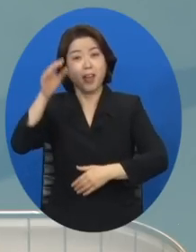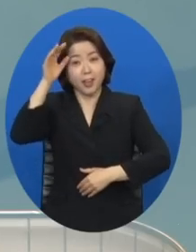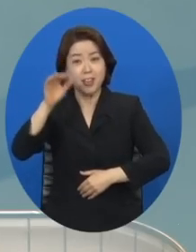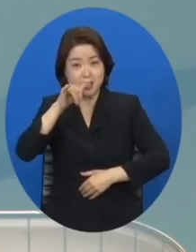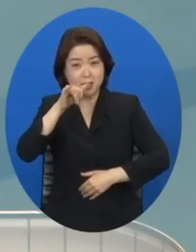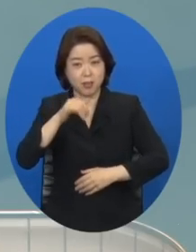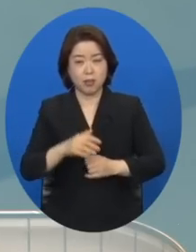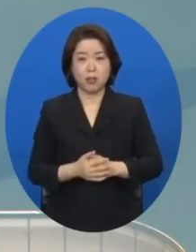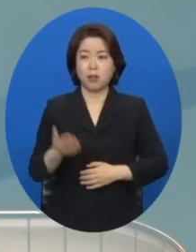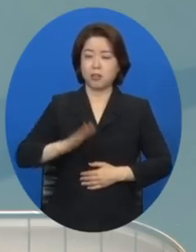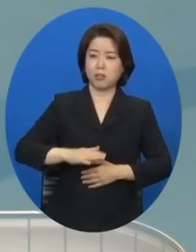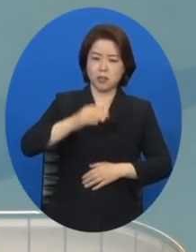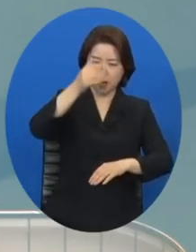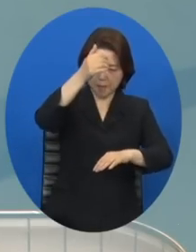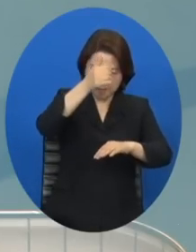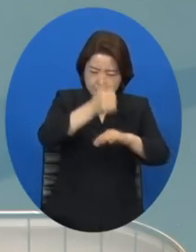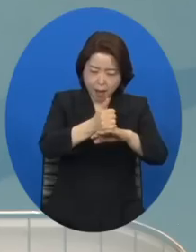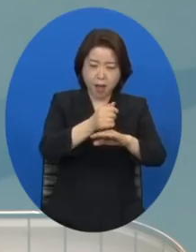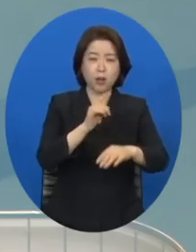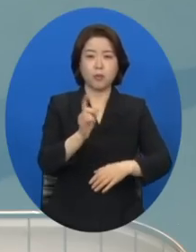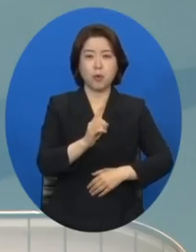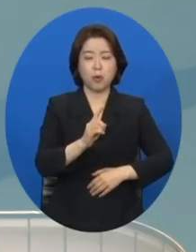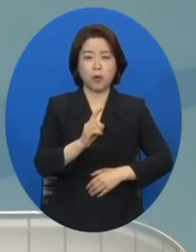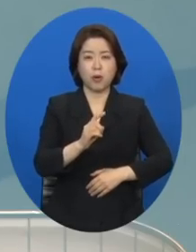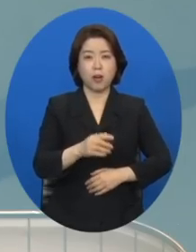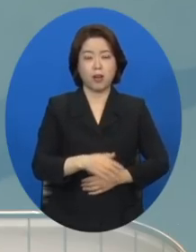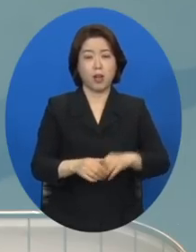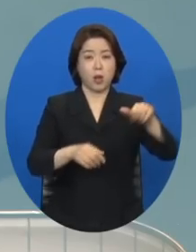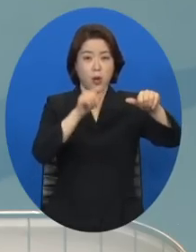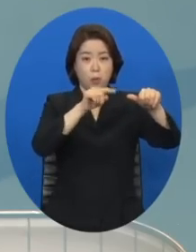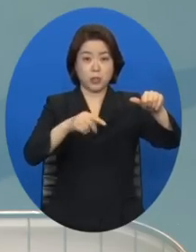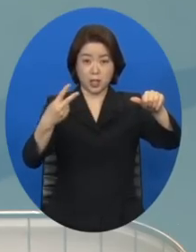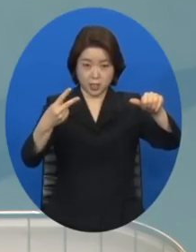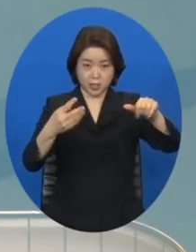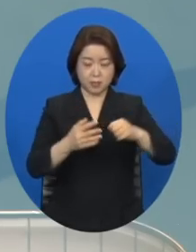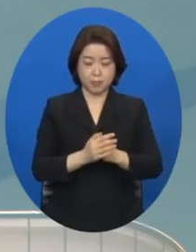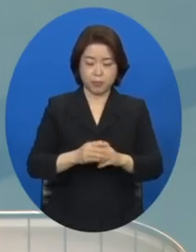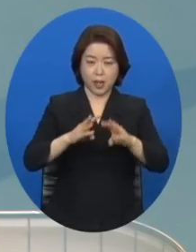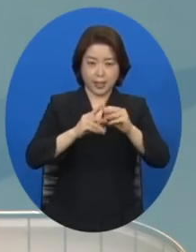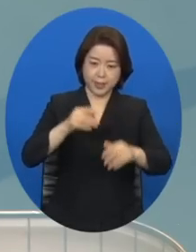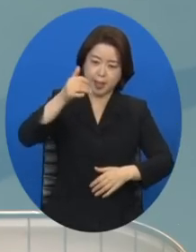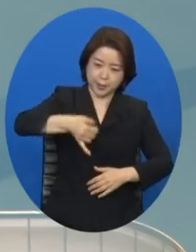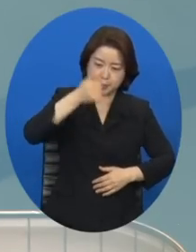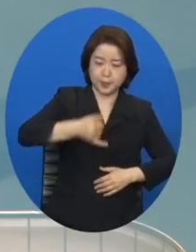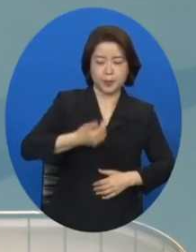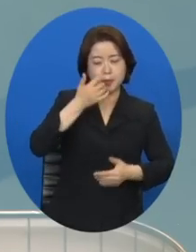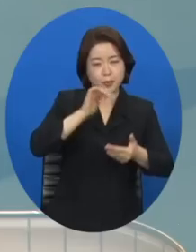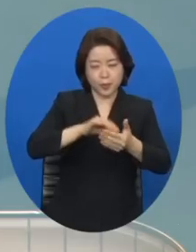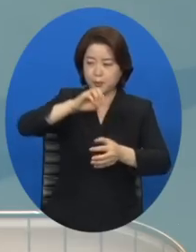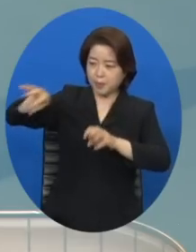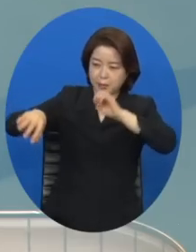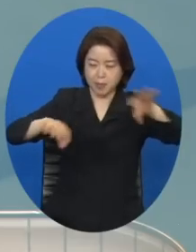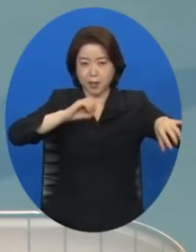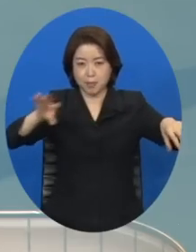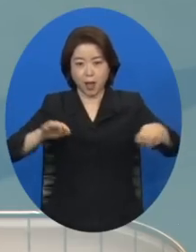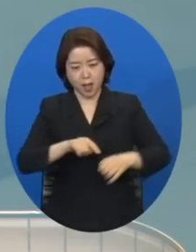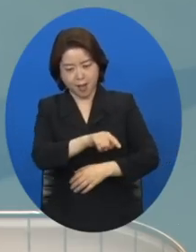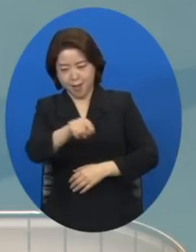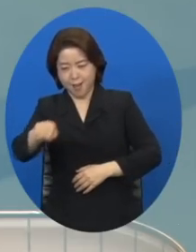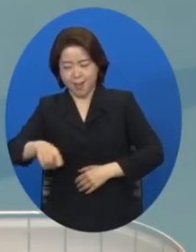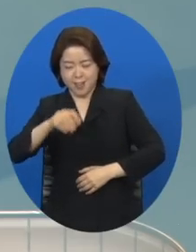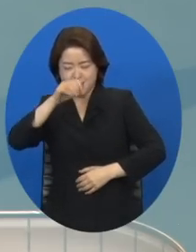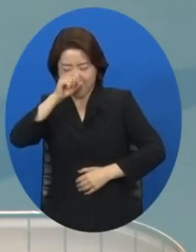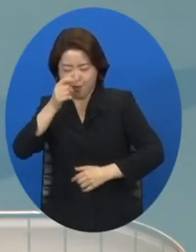합니다 근데 결과가 어땠는가 이사야 5장 2절입니다 땅을 읽으고 돌을 골라내고 아주 좋은